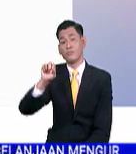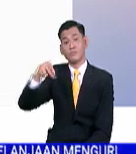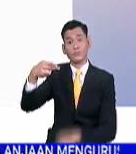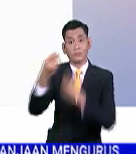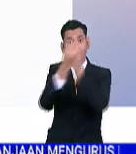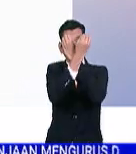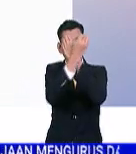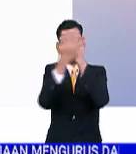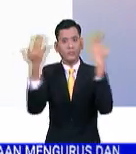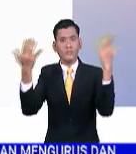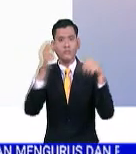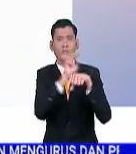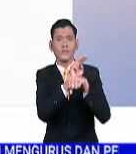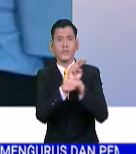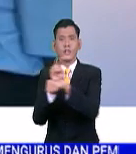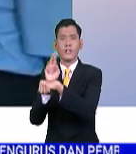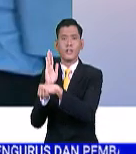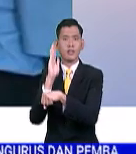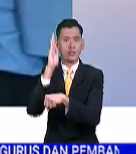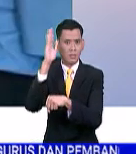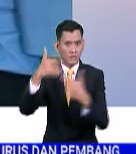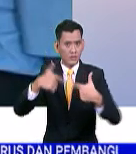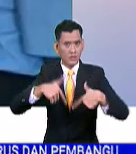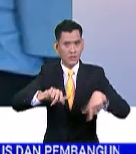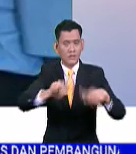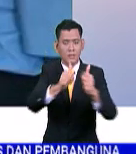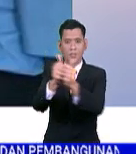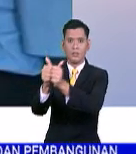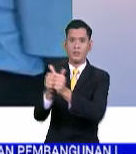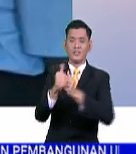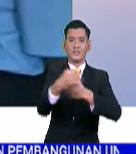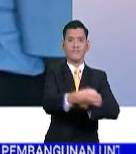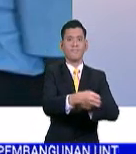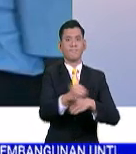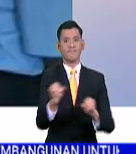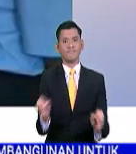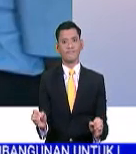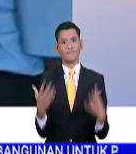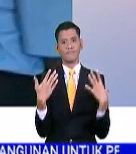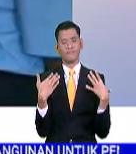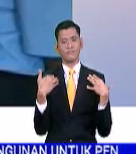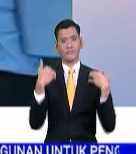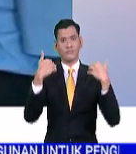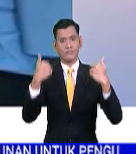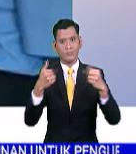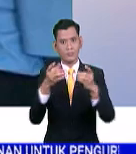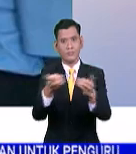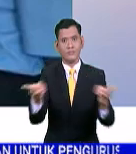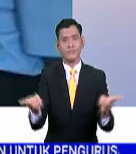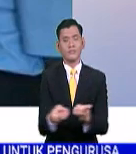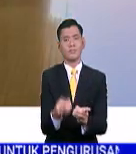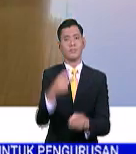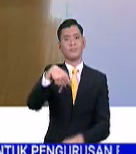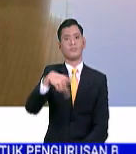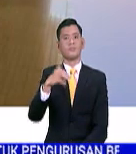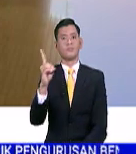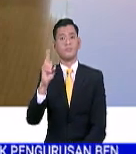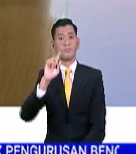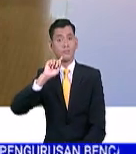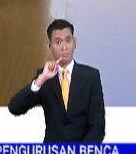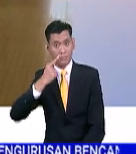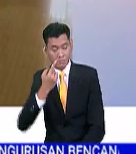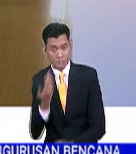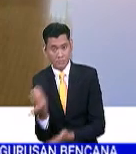kenyataan berkata, pemantauan akan dilaksanakan bersama Pejabat Kesihatan Daerah PKD. Beliau turut